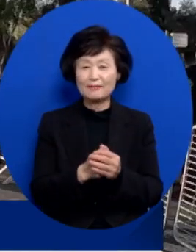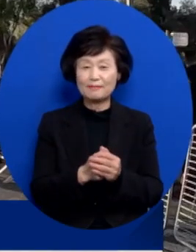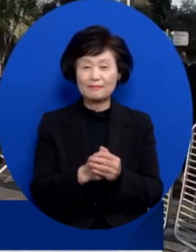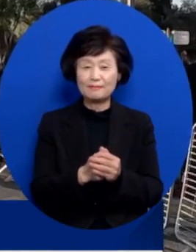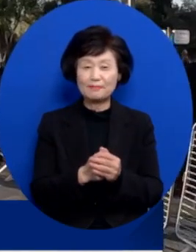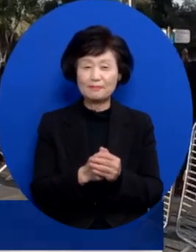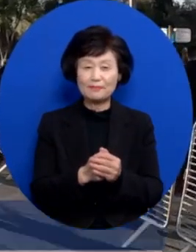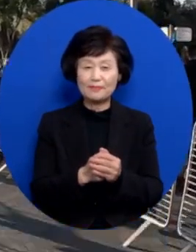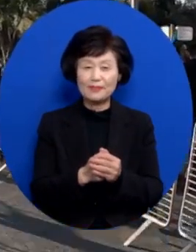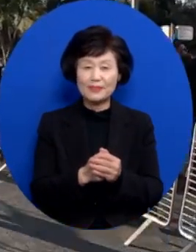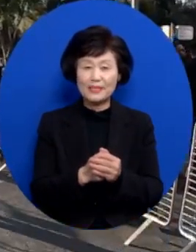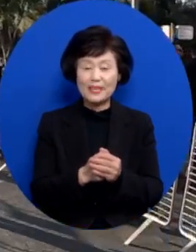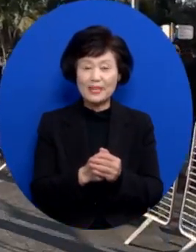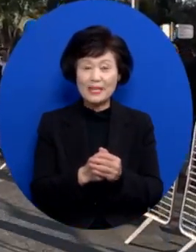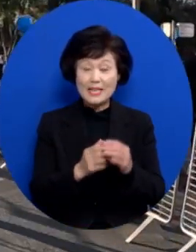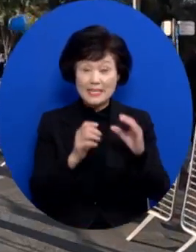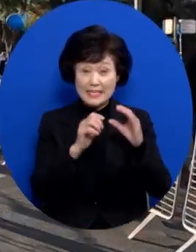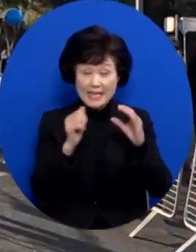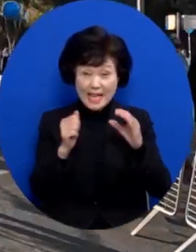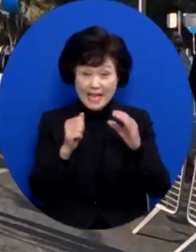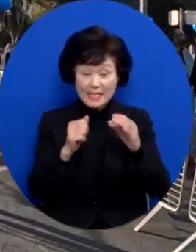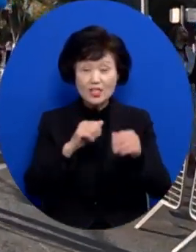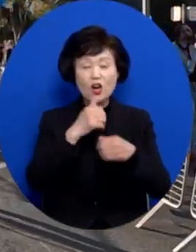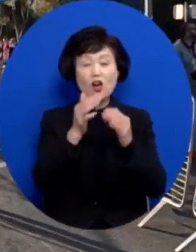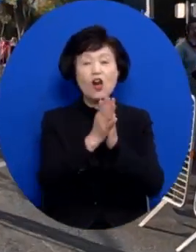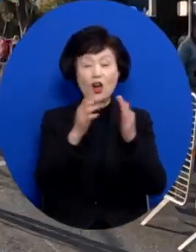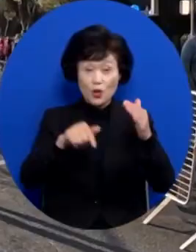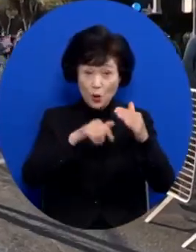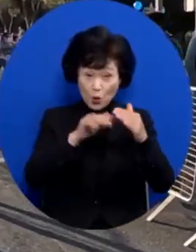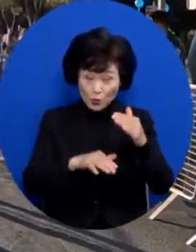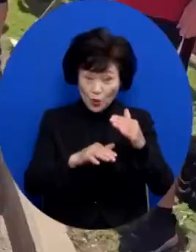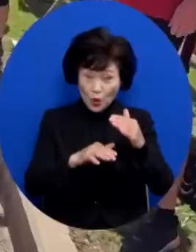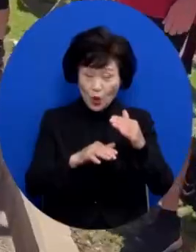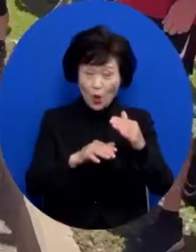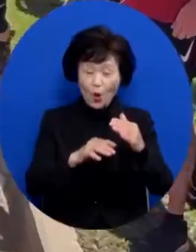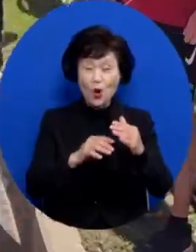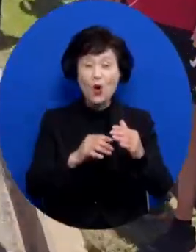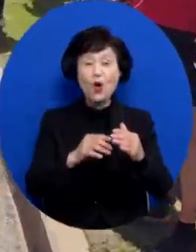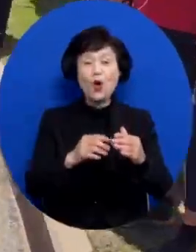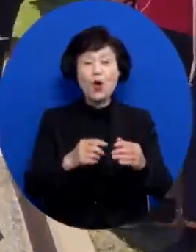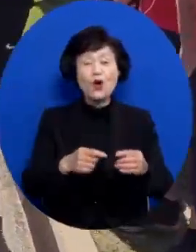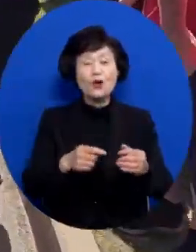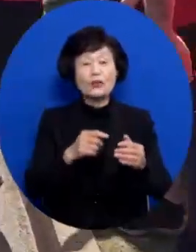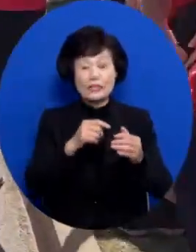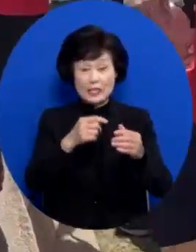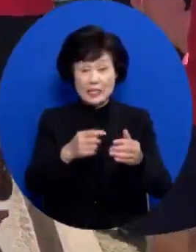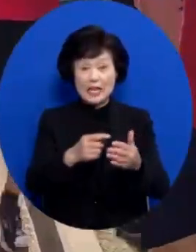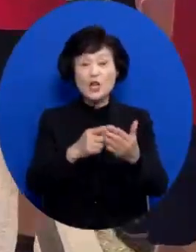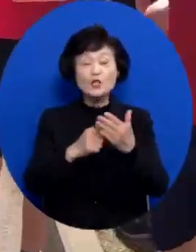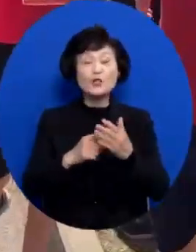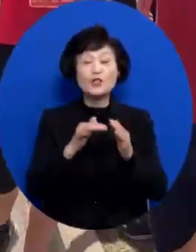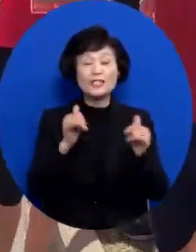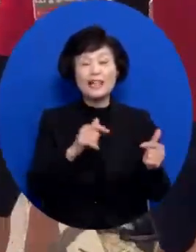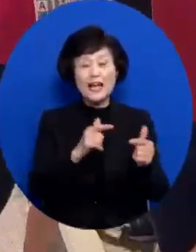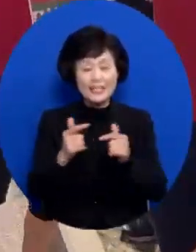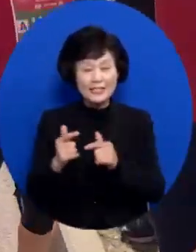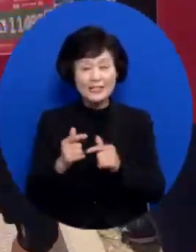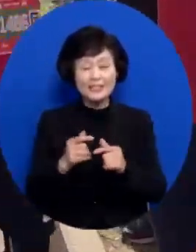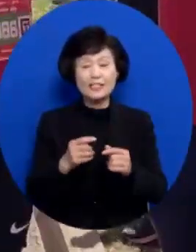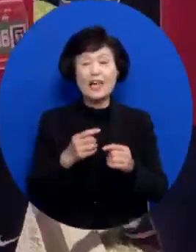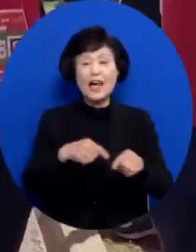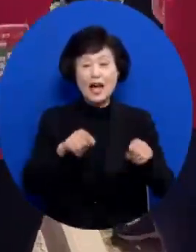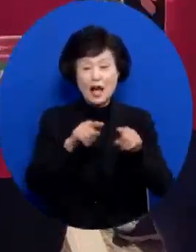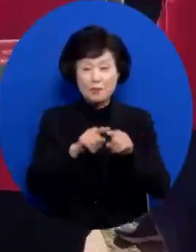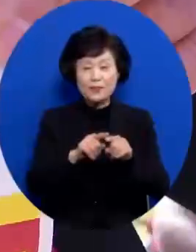history. CTS 인바이블 팀은 마라톤 대회를 위해 한국에서부터 몇주 동안 연습하는 시간을